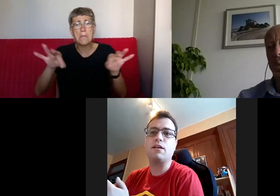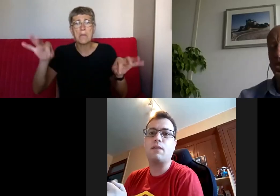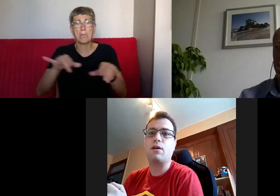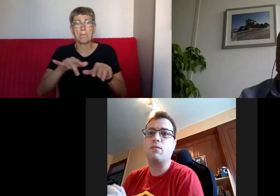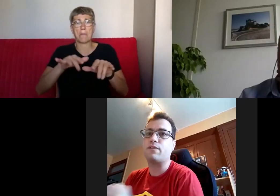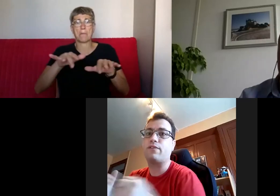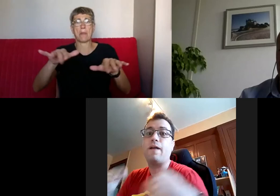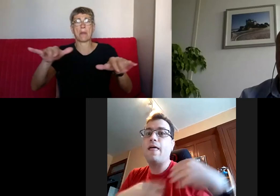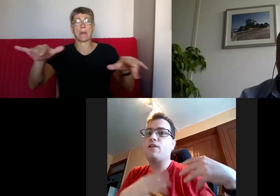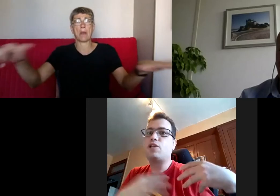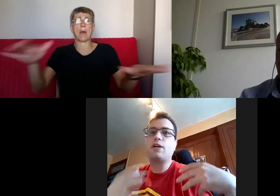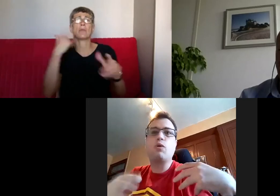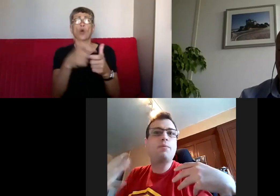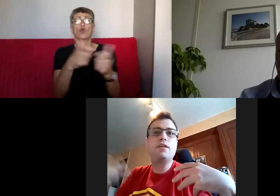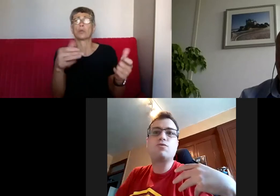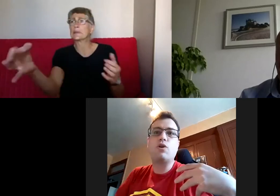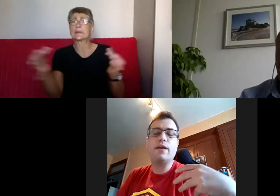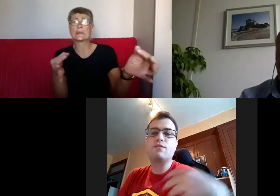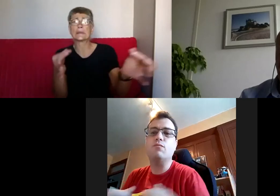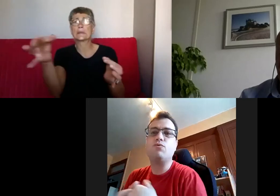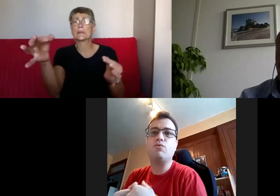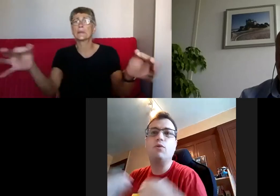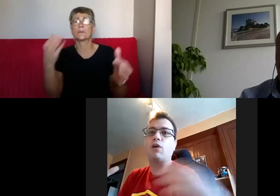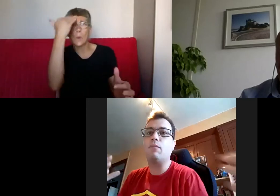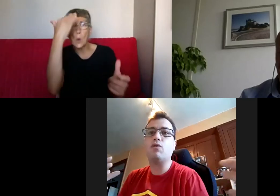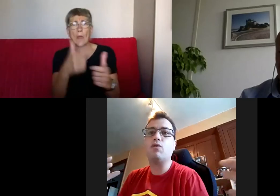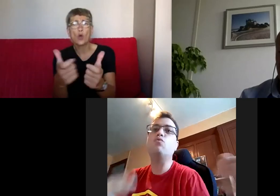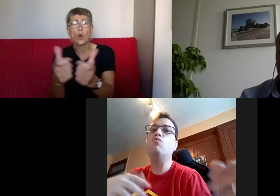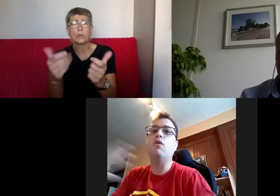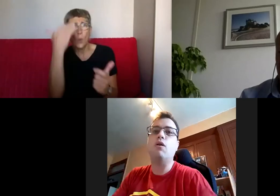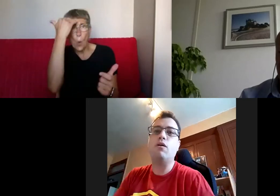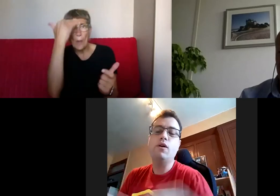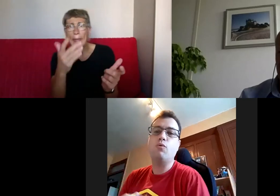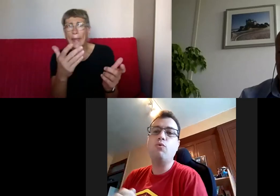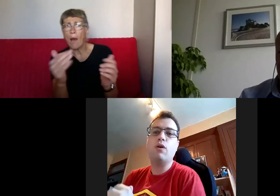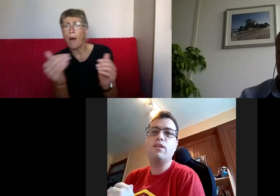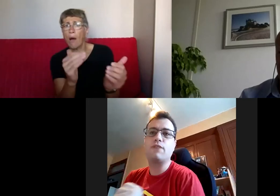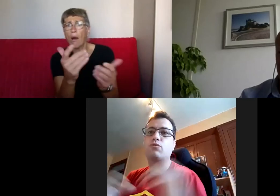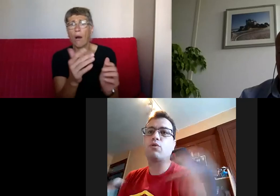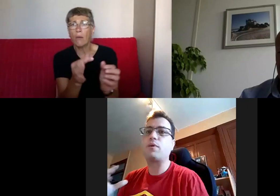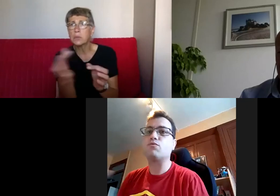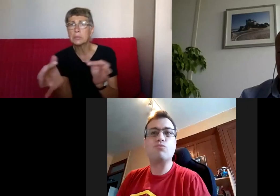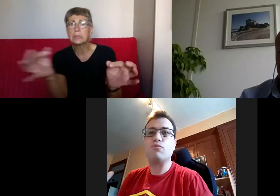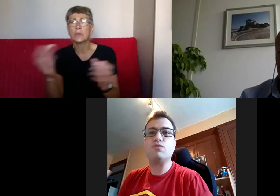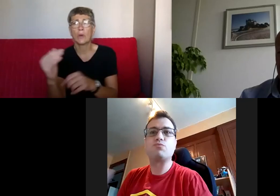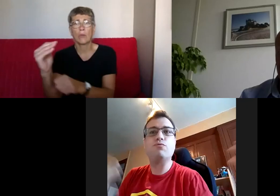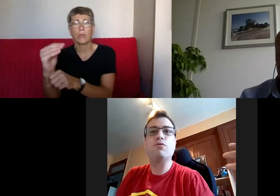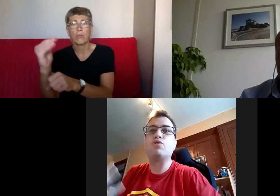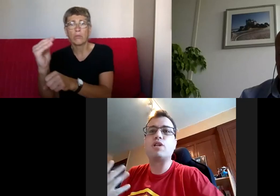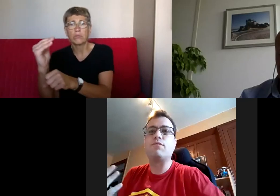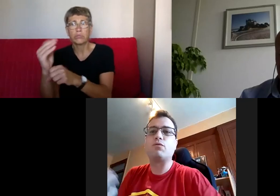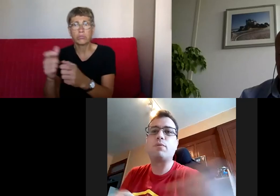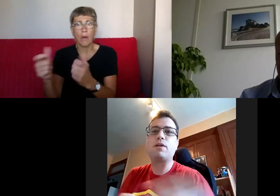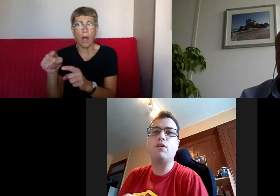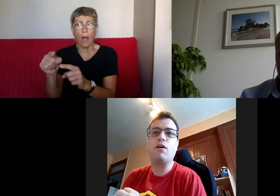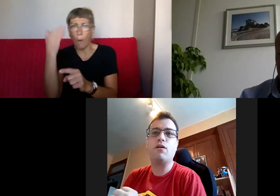vous savez très bien comment c'est fait. Chaque entreprise se connaisse mutuellement dans la branche ou des chefs d'entreprise, ils ont souvent d'autres